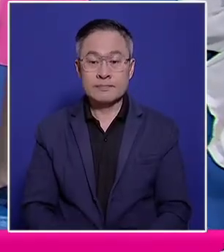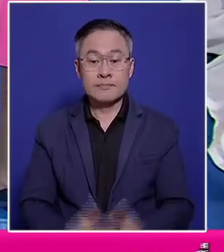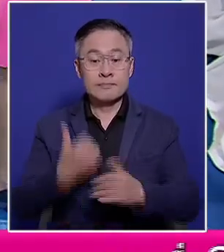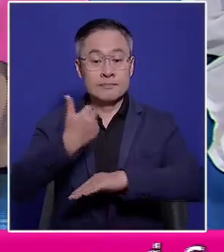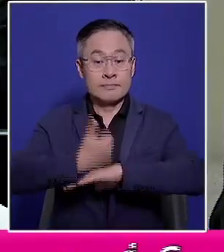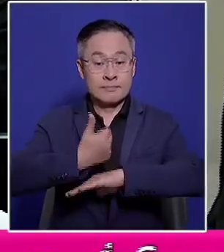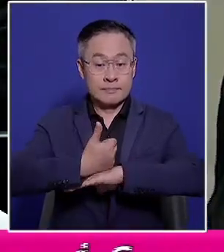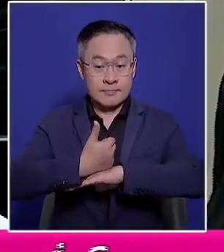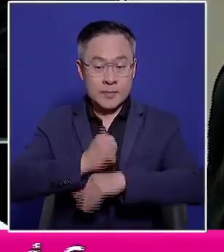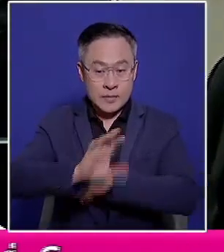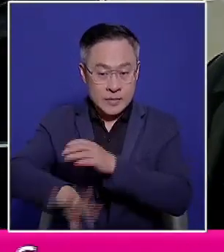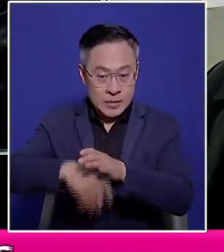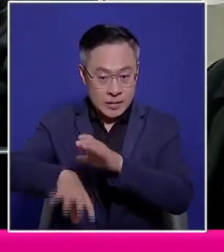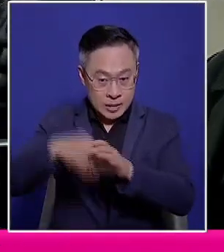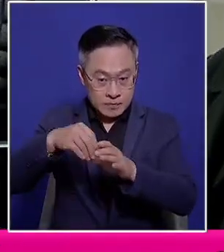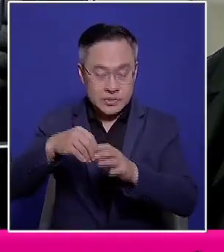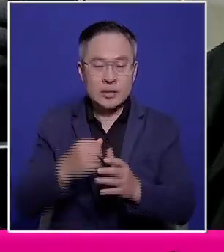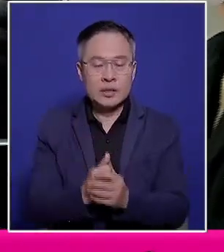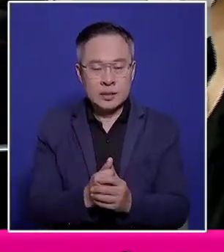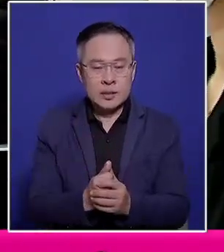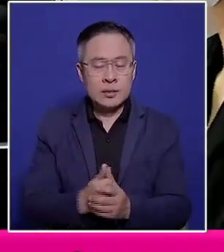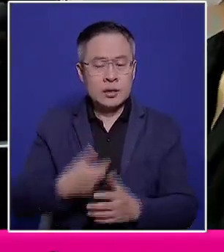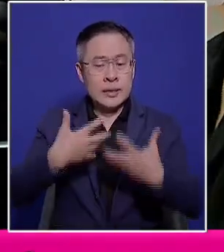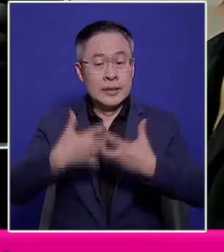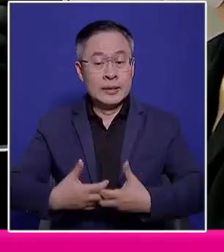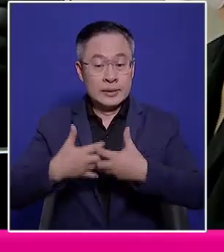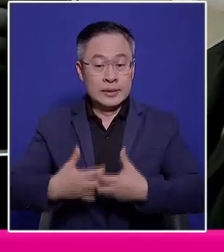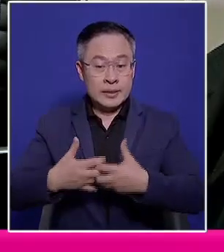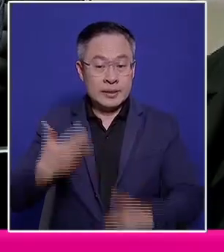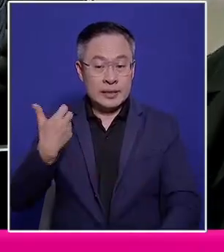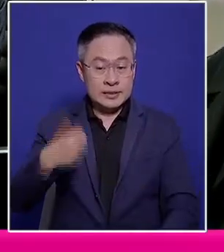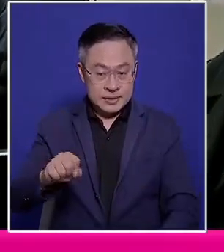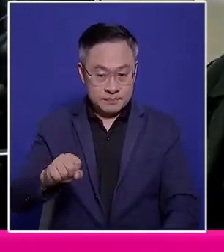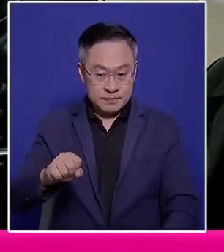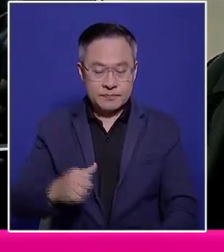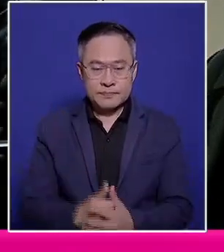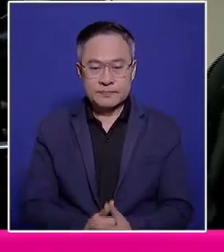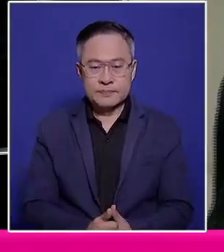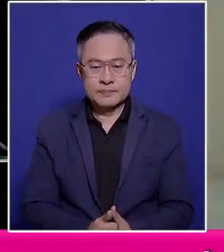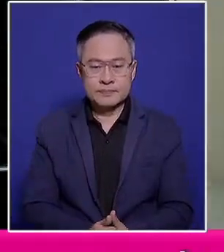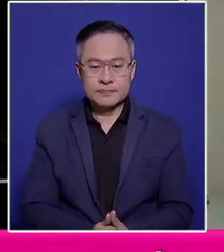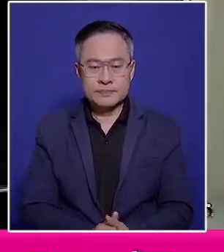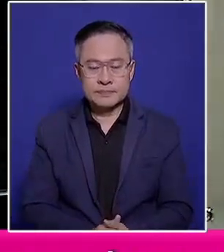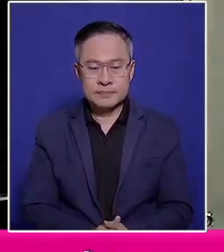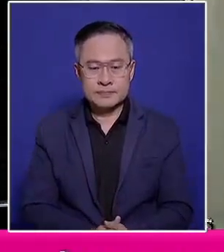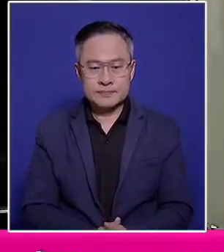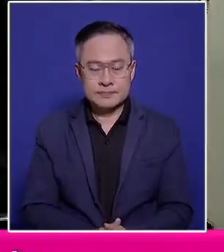ประธานกรรมการสุ่มจับลูกบอลลูกที่สองใช้กับเครื่องออกรางวัลหลักสิบ